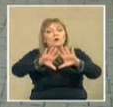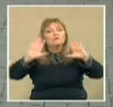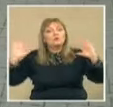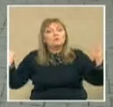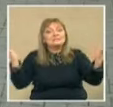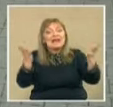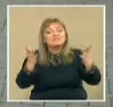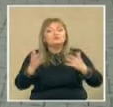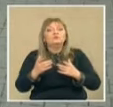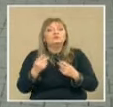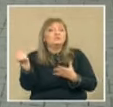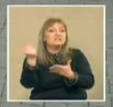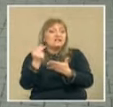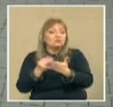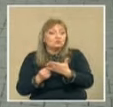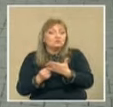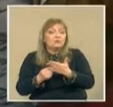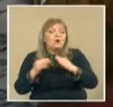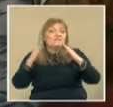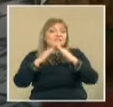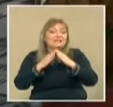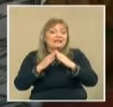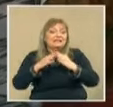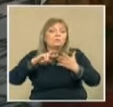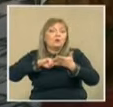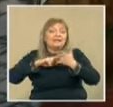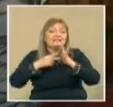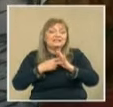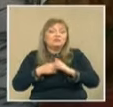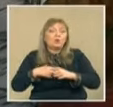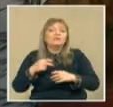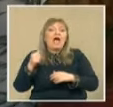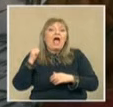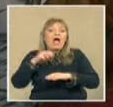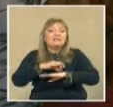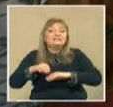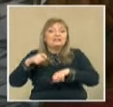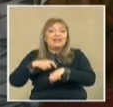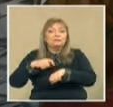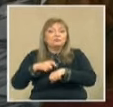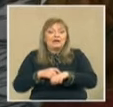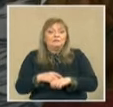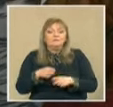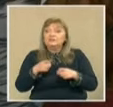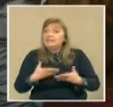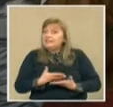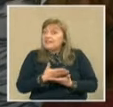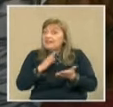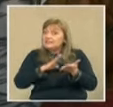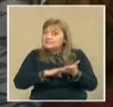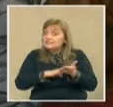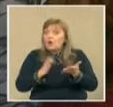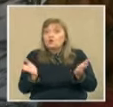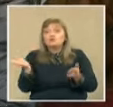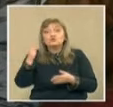сграда, проектирана от архитект Дабко Дабков. Иначе, може би, любопитен факт за вас ще бъде, че още нещо свързва